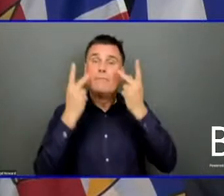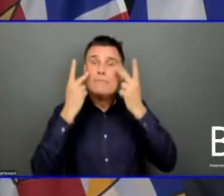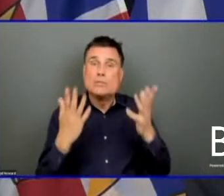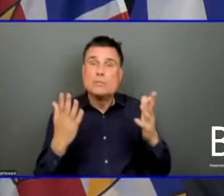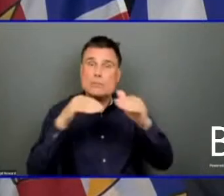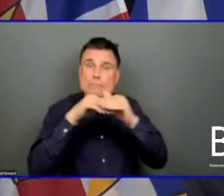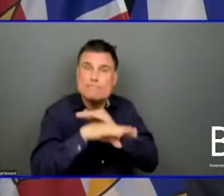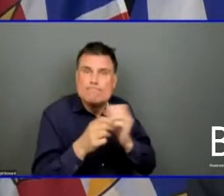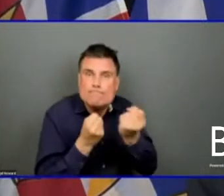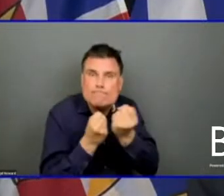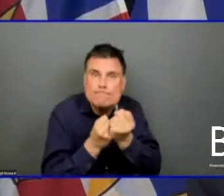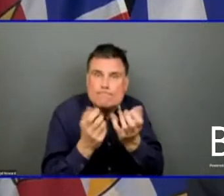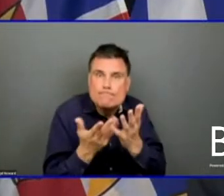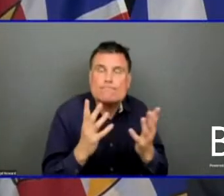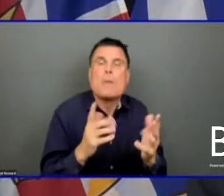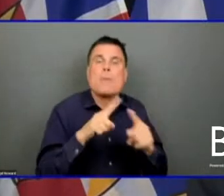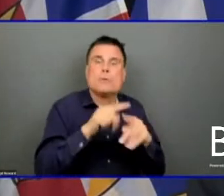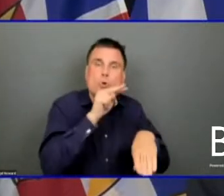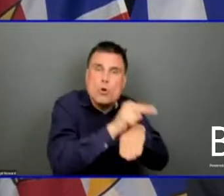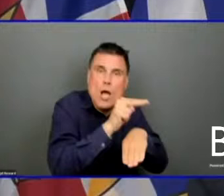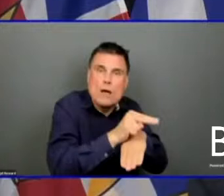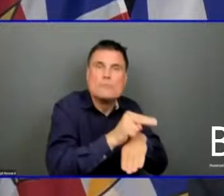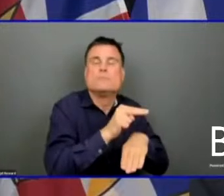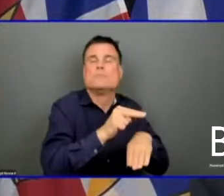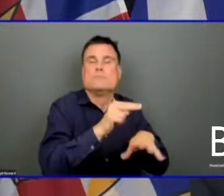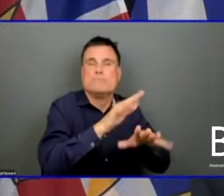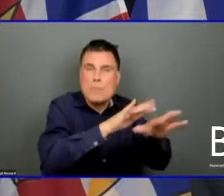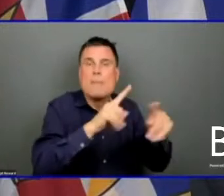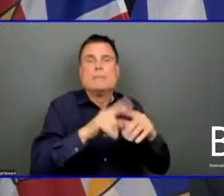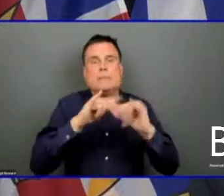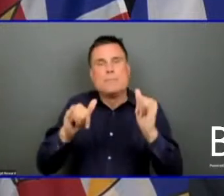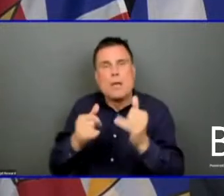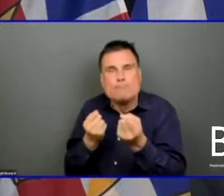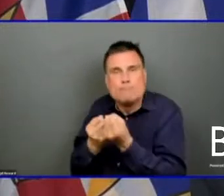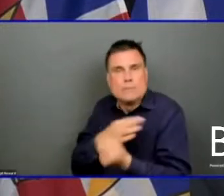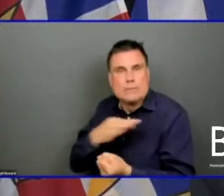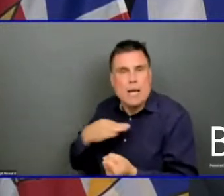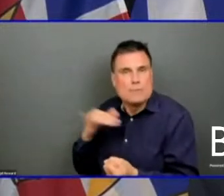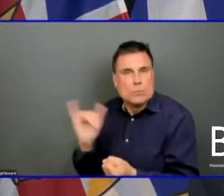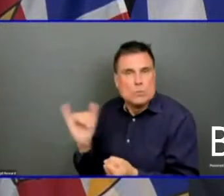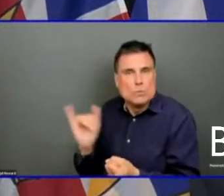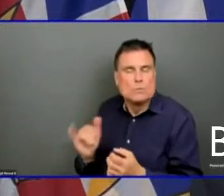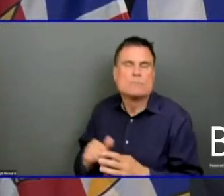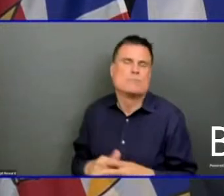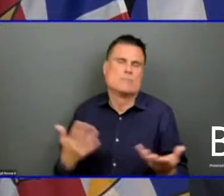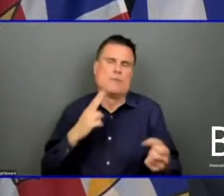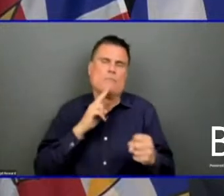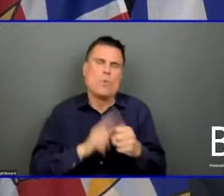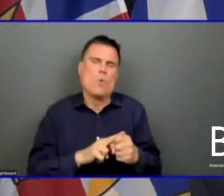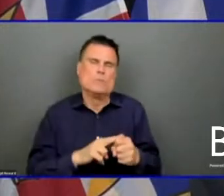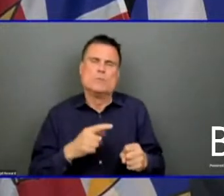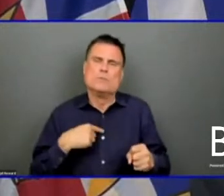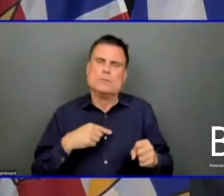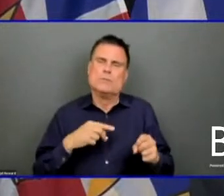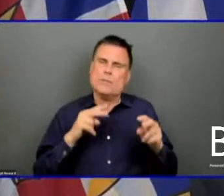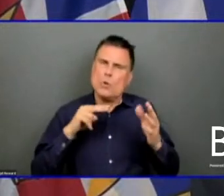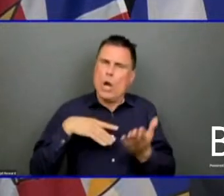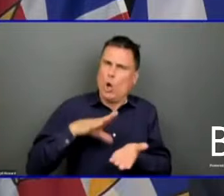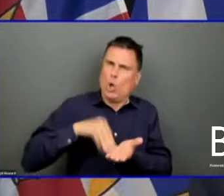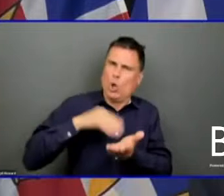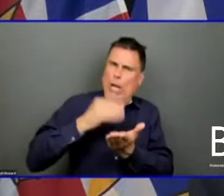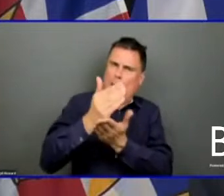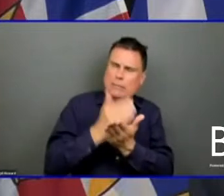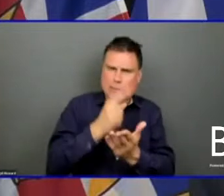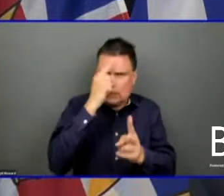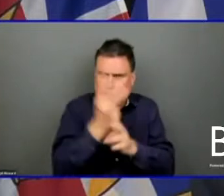去了。现在的政策叫 single site， 就是说一个员工只能在一个地方做。那么这样呢，就造成